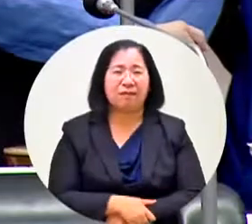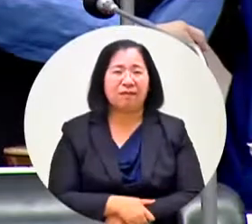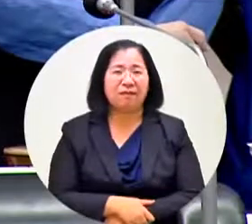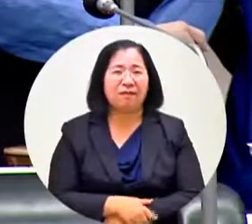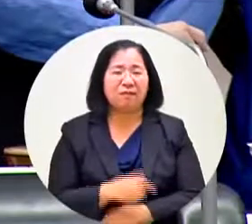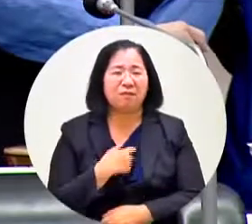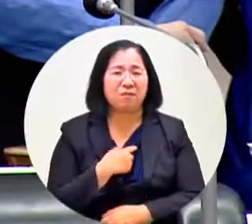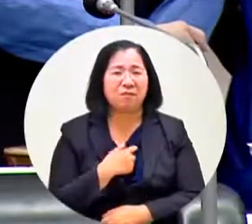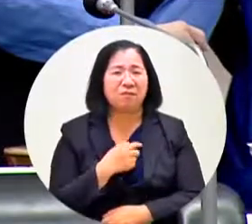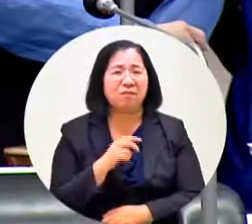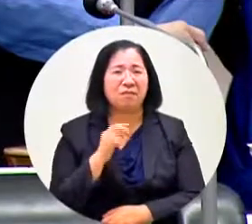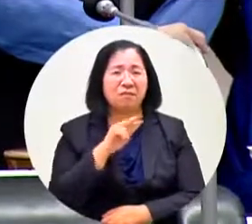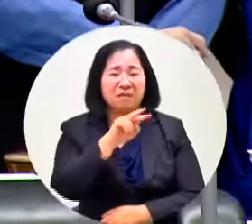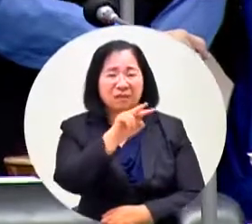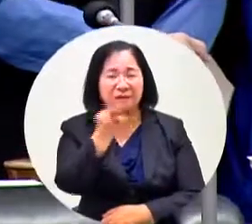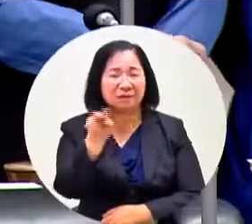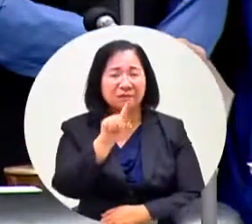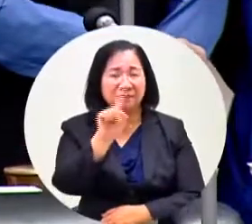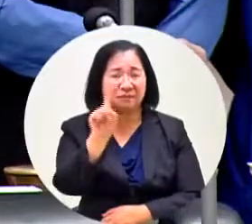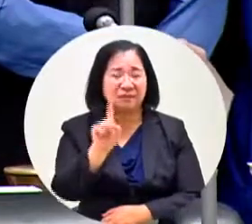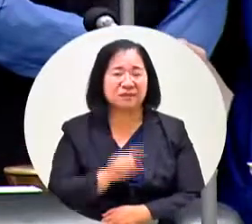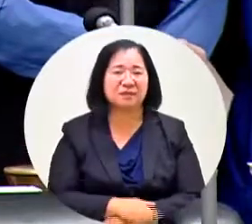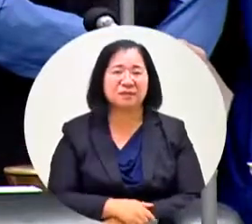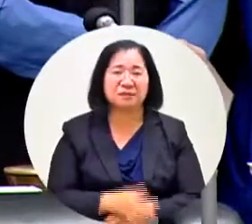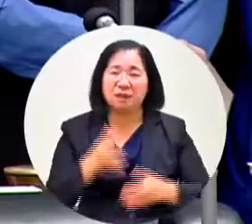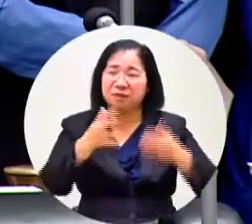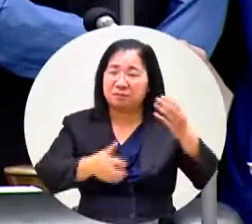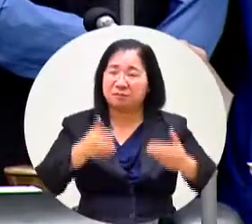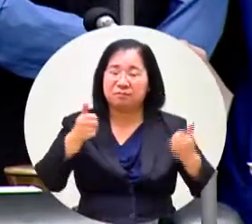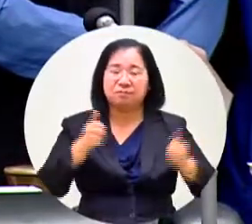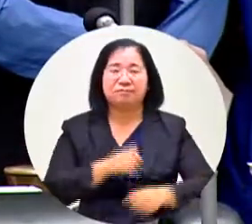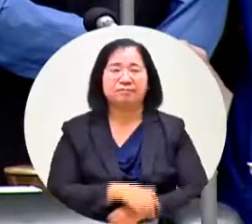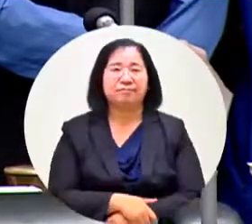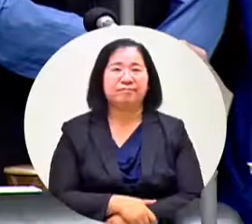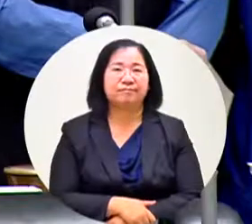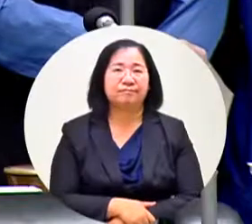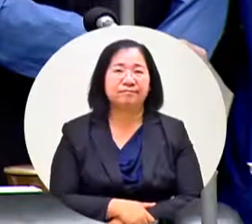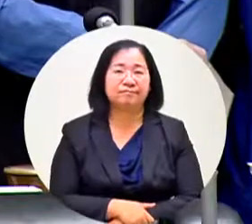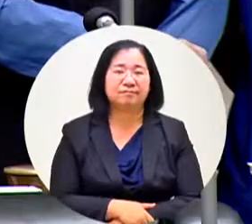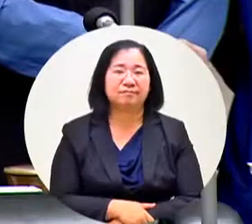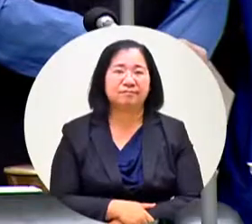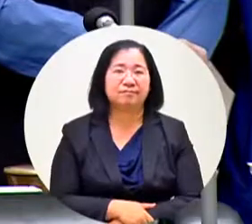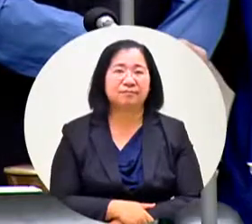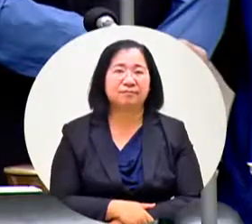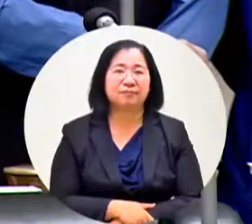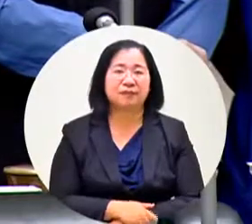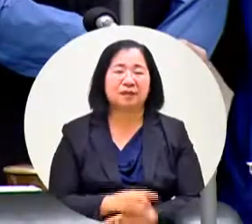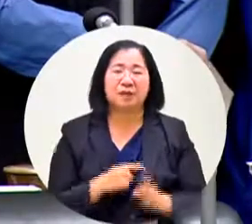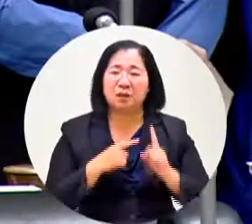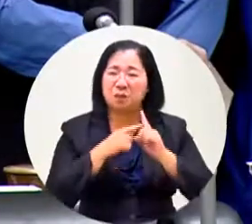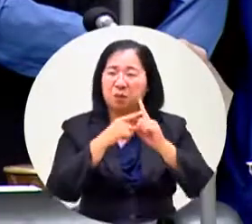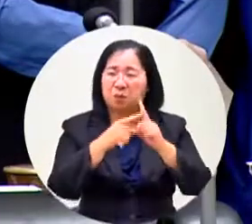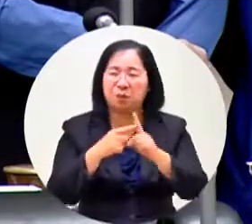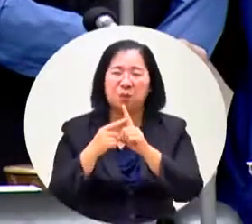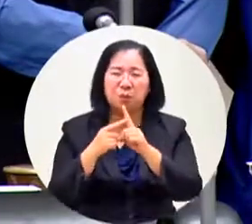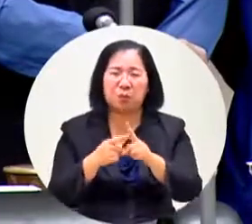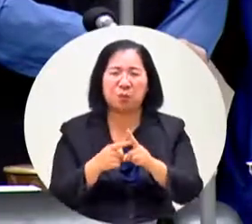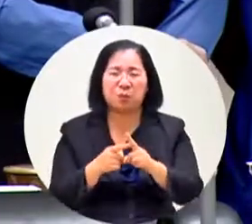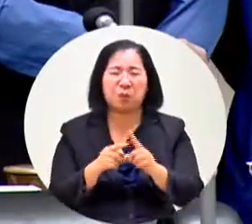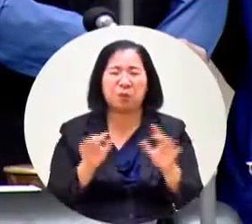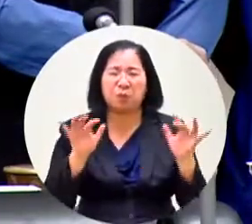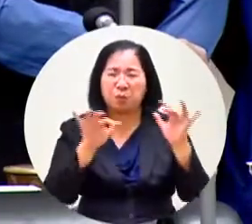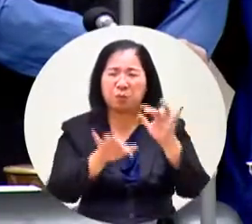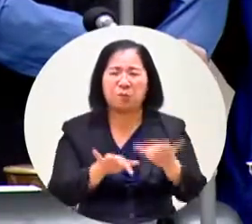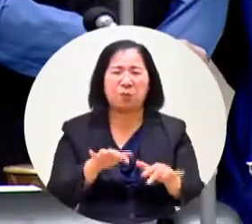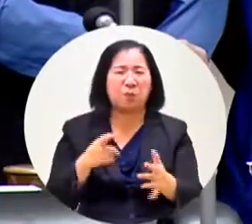那个时候，好像卷起了民进党内部的这个政治的波涛汹涌之争啊，好像记